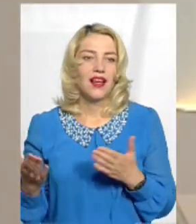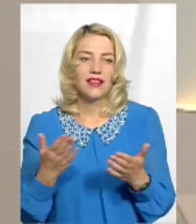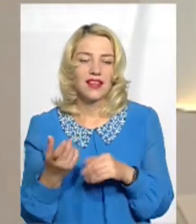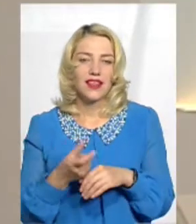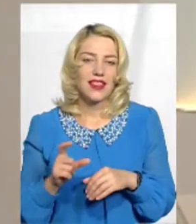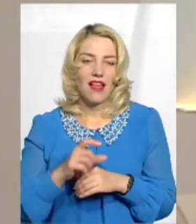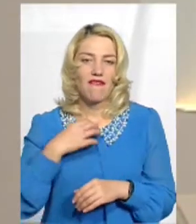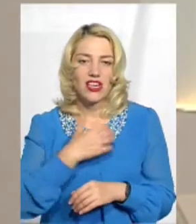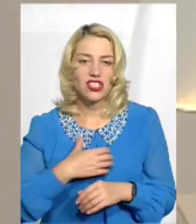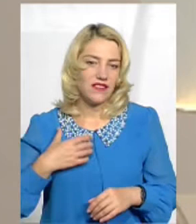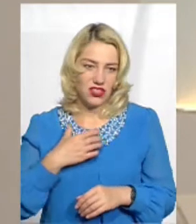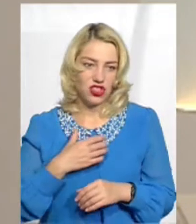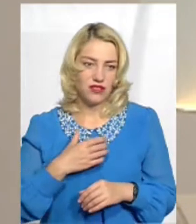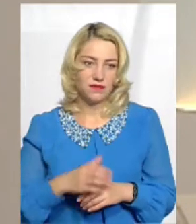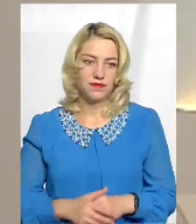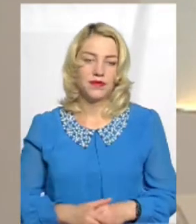найважливіші